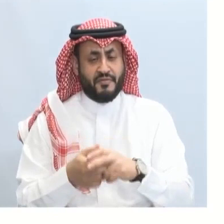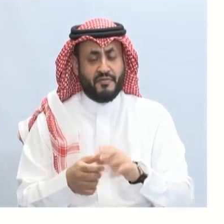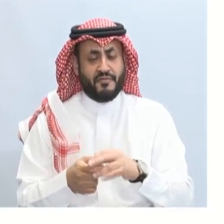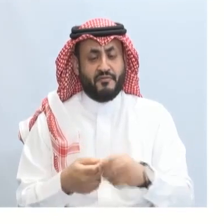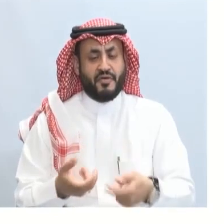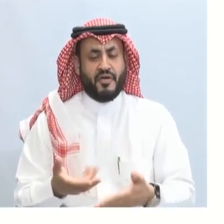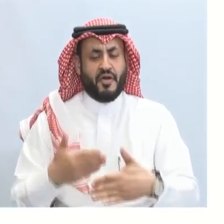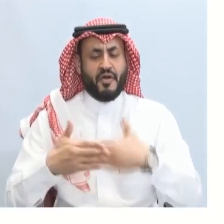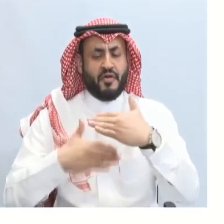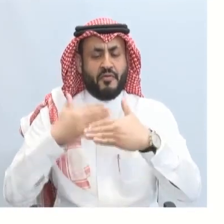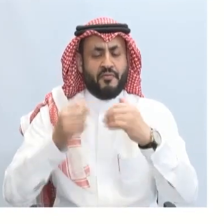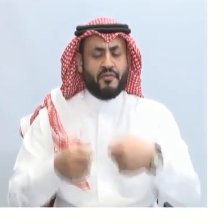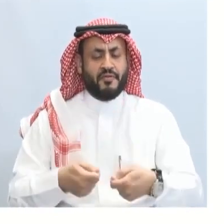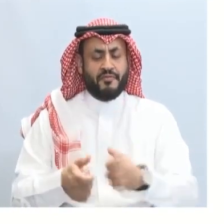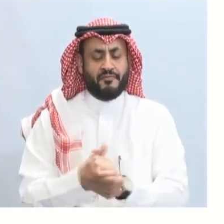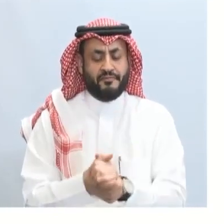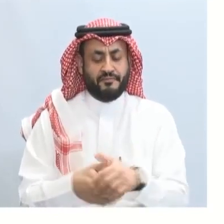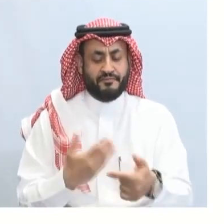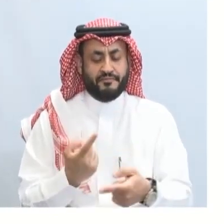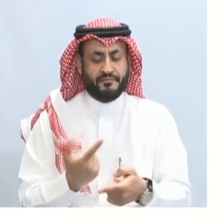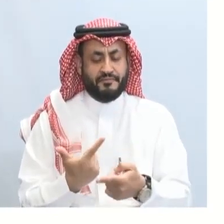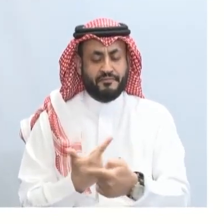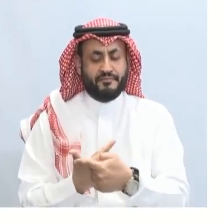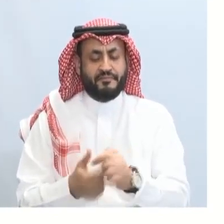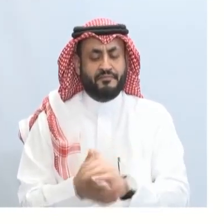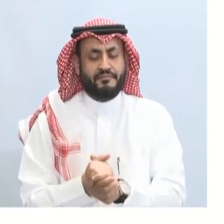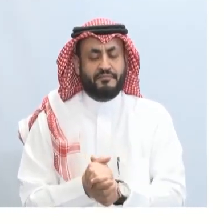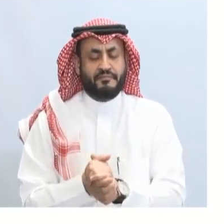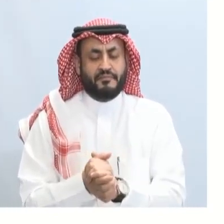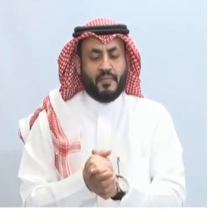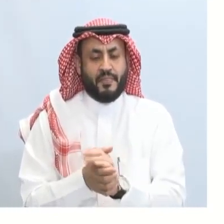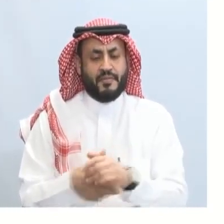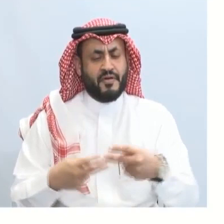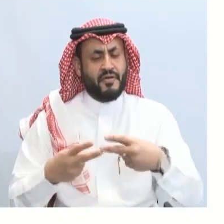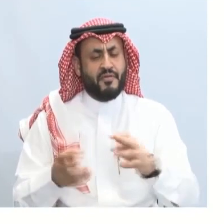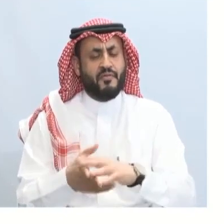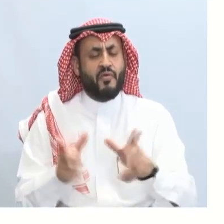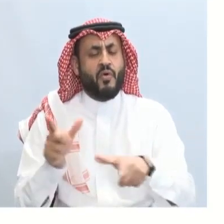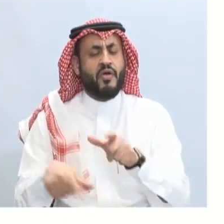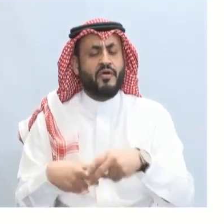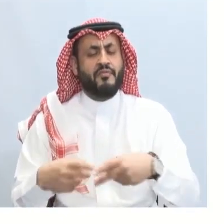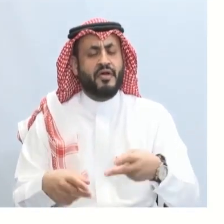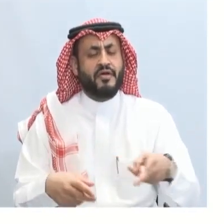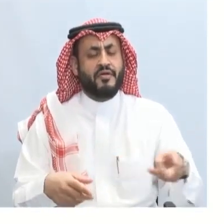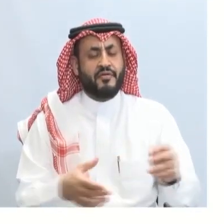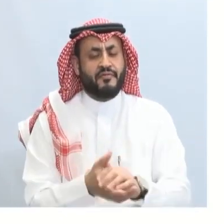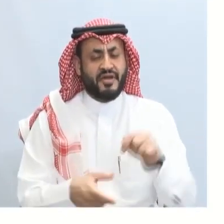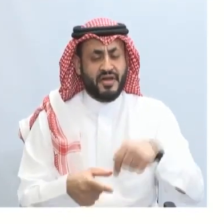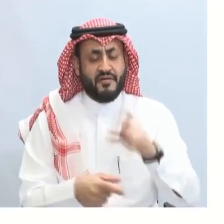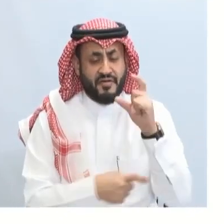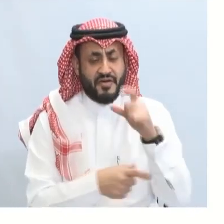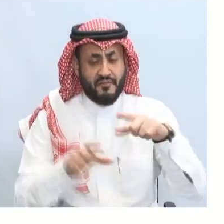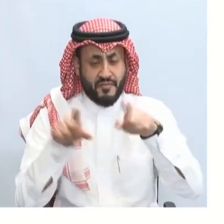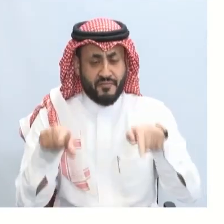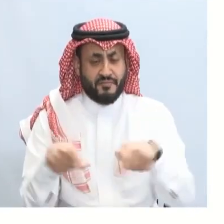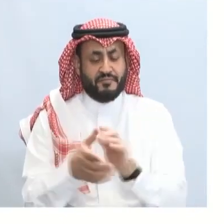وانعاش الاقتصاد اخيرا تامين الحريات للمواطنين بانواعها المختلفه في ضوء تعاليم